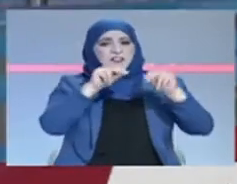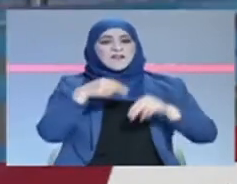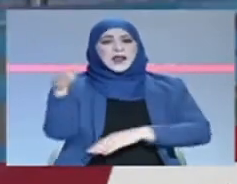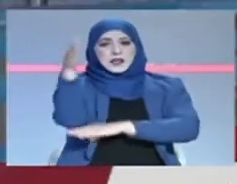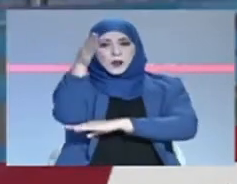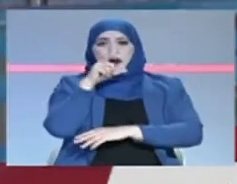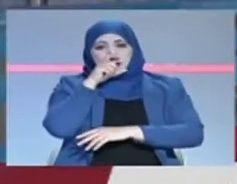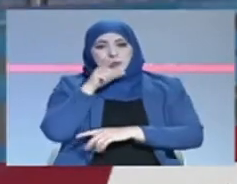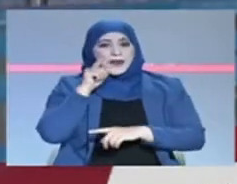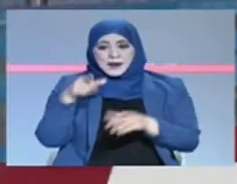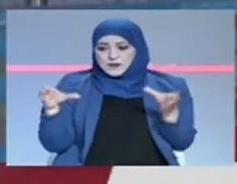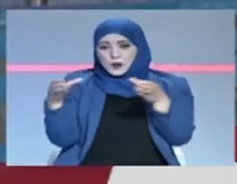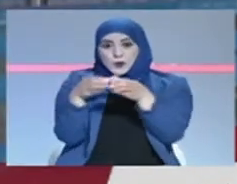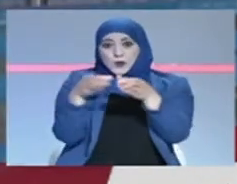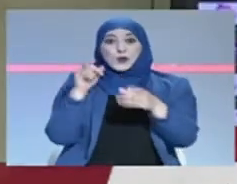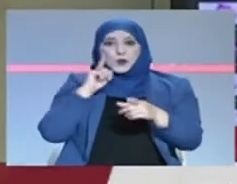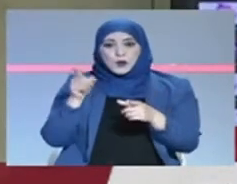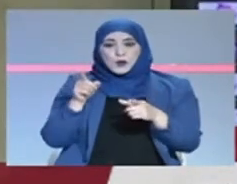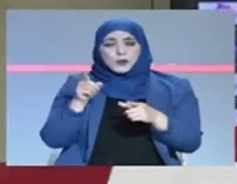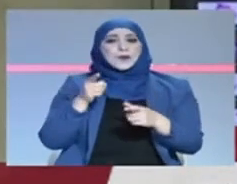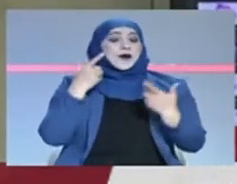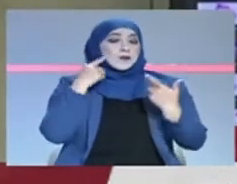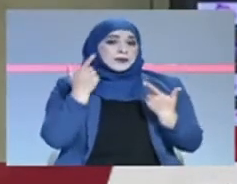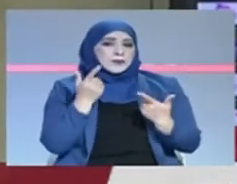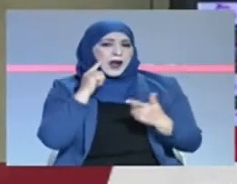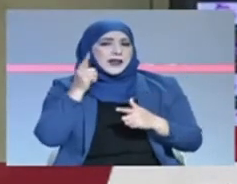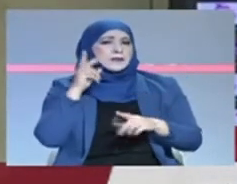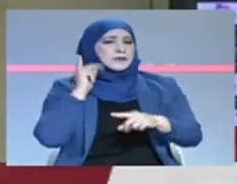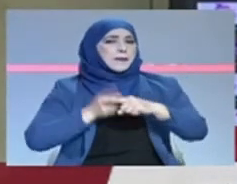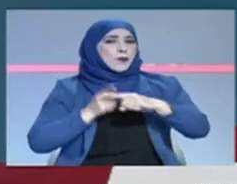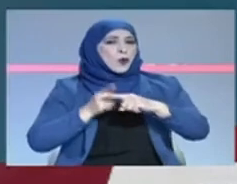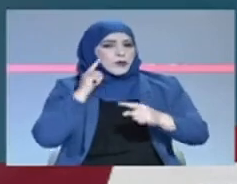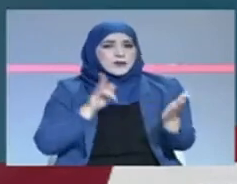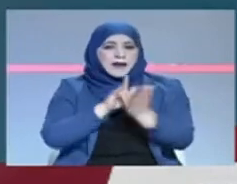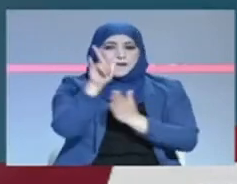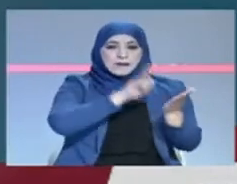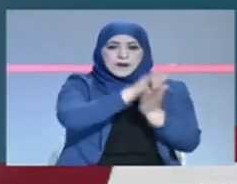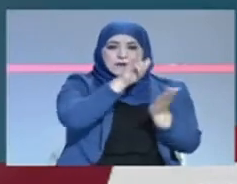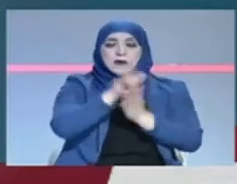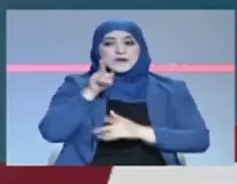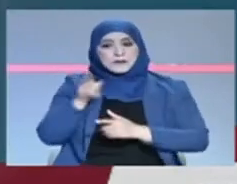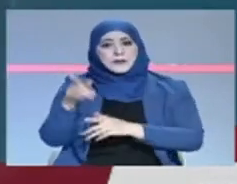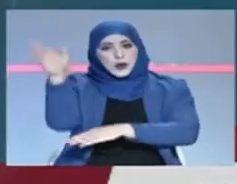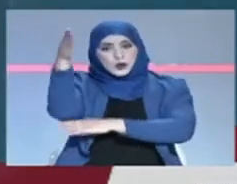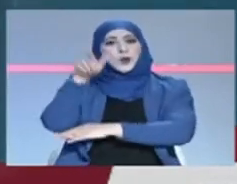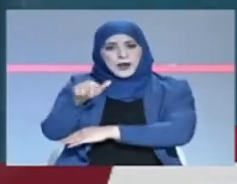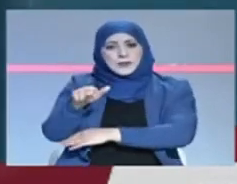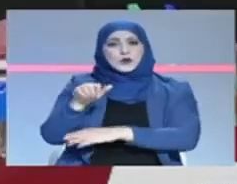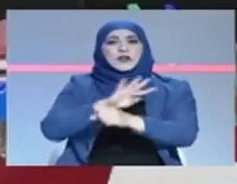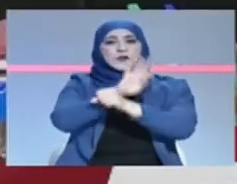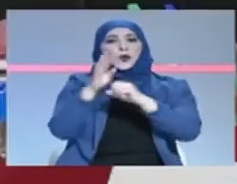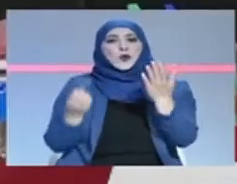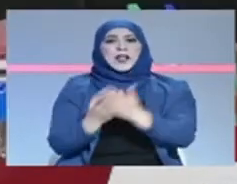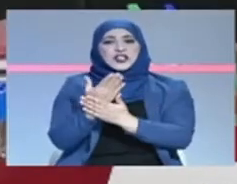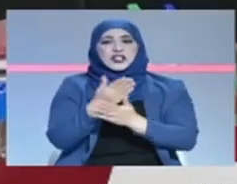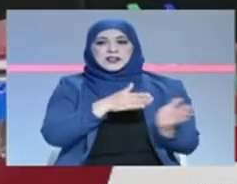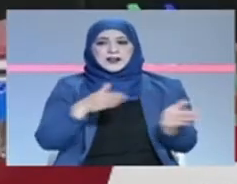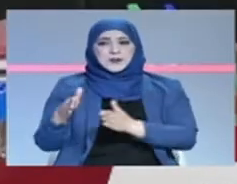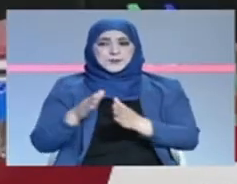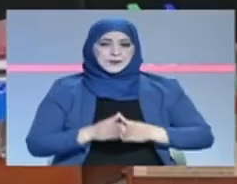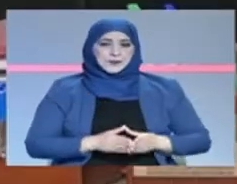دفعت لجنه الحجر الصحي الى الحث على عدم السفر الى البلدان المعنيه بظهور السلاله الجديده.